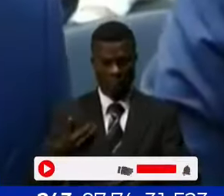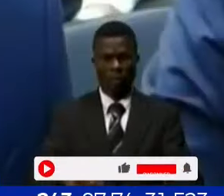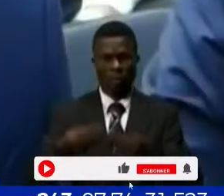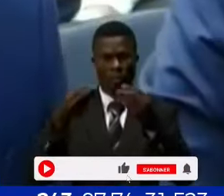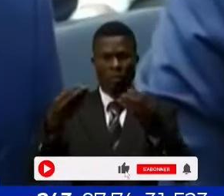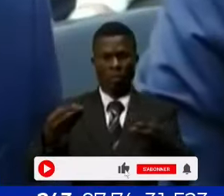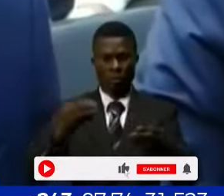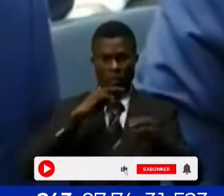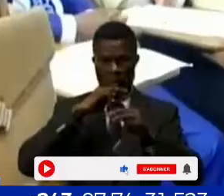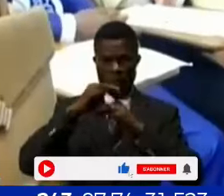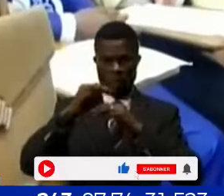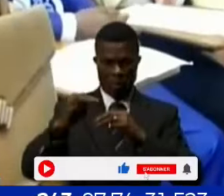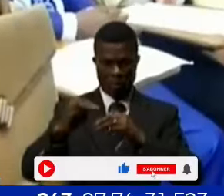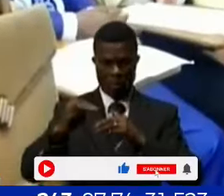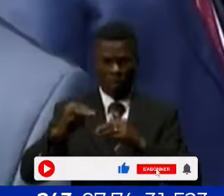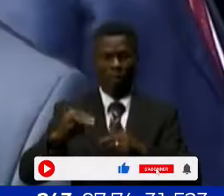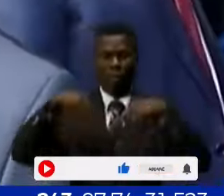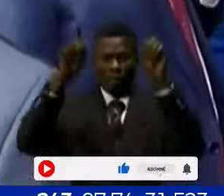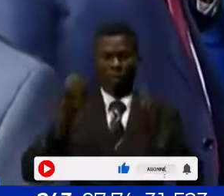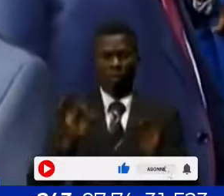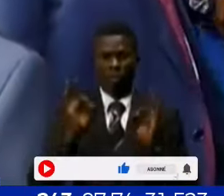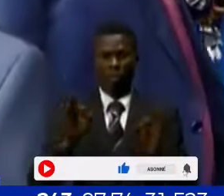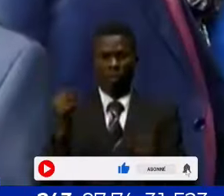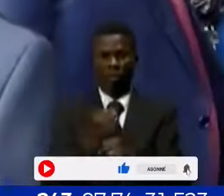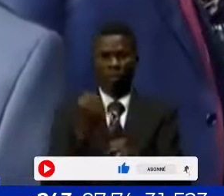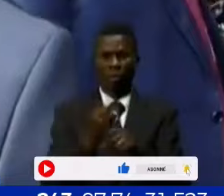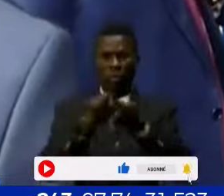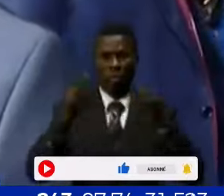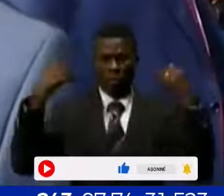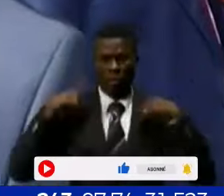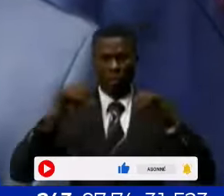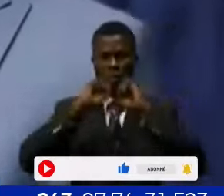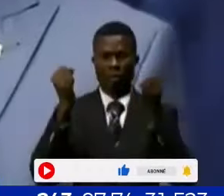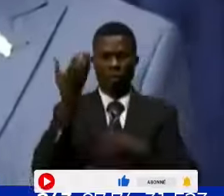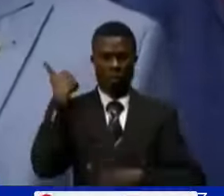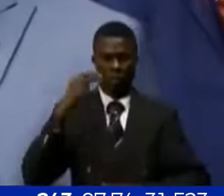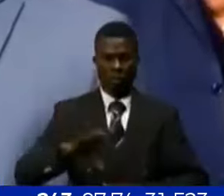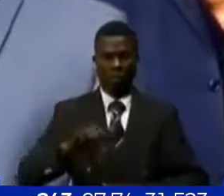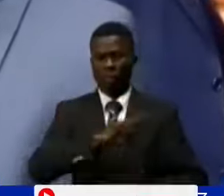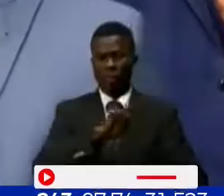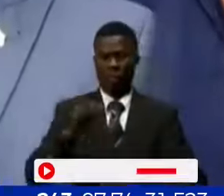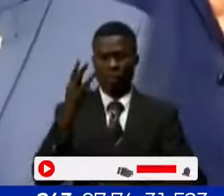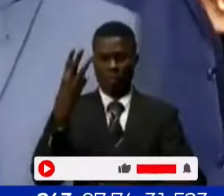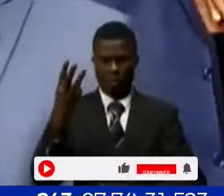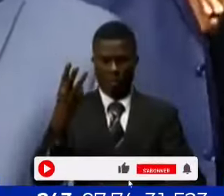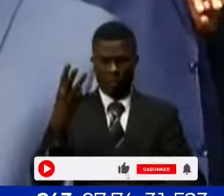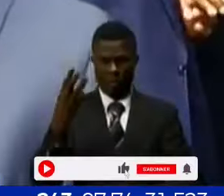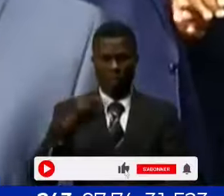transmettre son message des nouvelles langues aux agents et cadres de la Régie des eaux. L'année 2023, c'était une